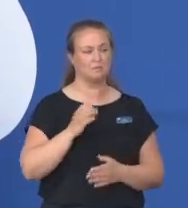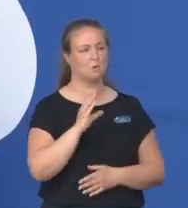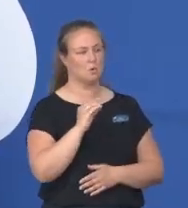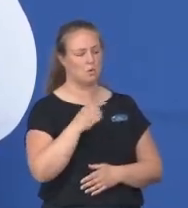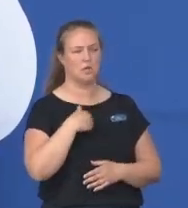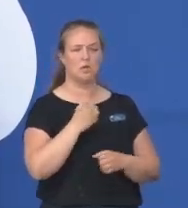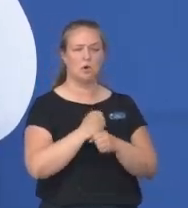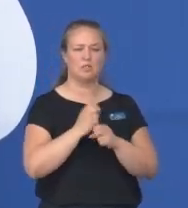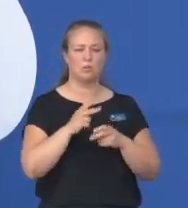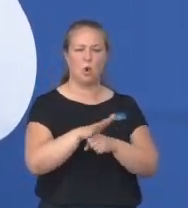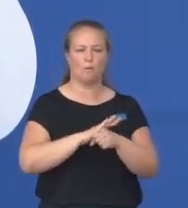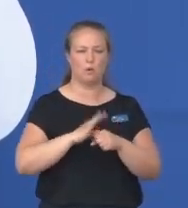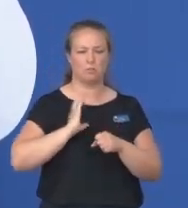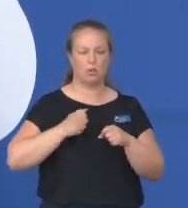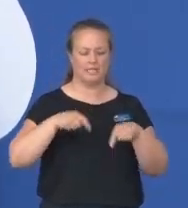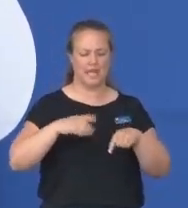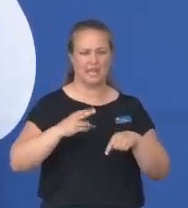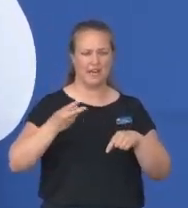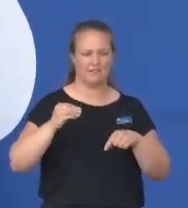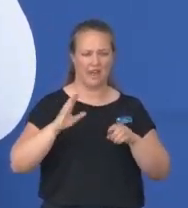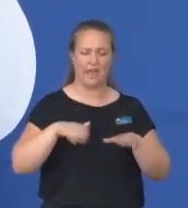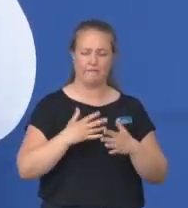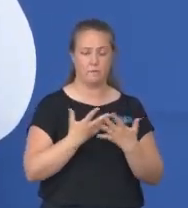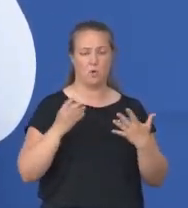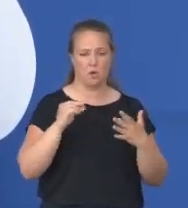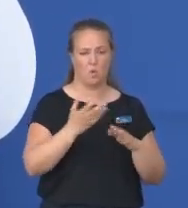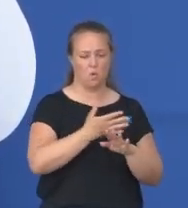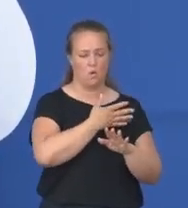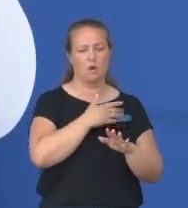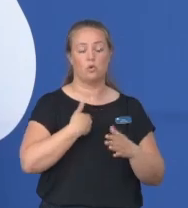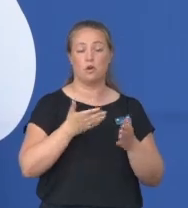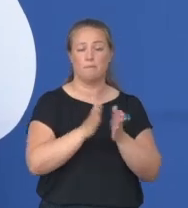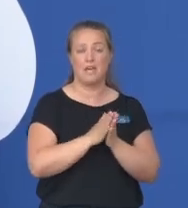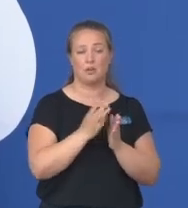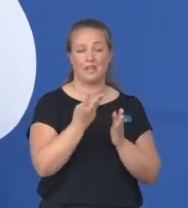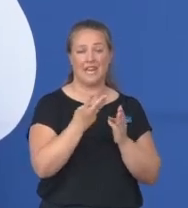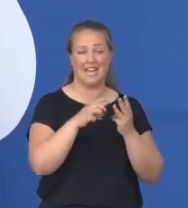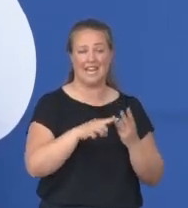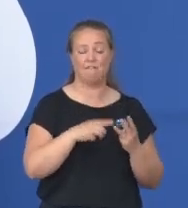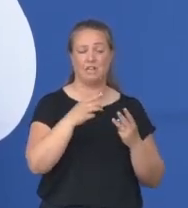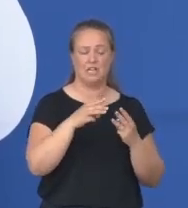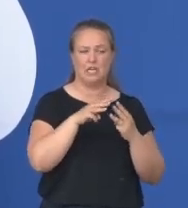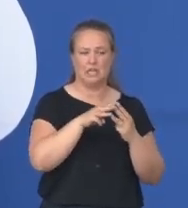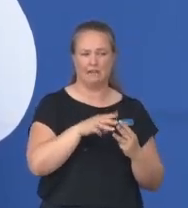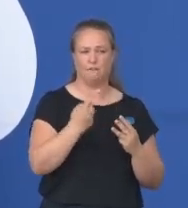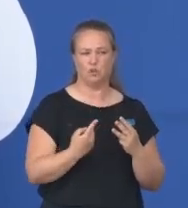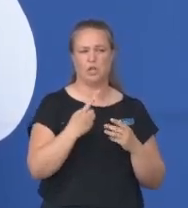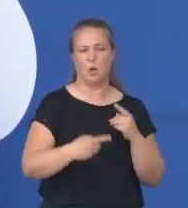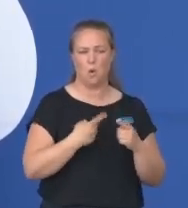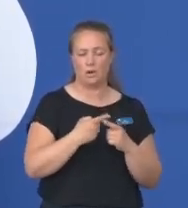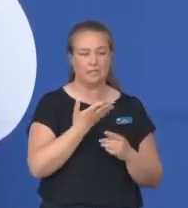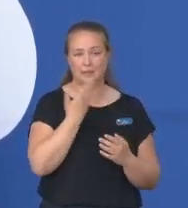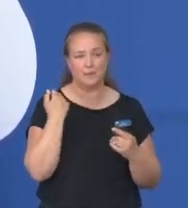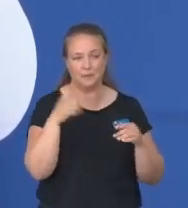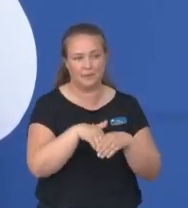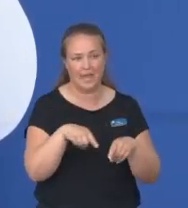jobbar ju som områdespolis här i Järva. Gjort det i många år. Jag var ju faktiskt med de tre första åren, sen har inte jag varit här. Men det är lika kul som vanligt